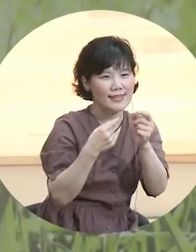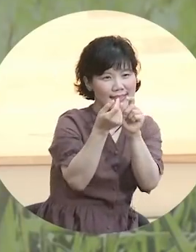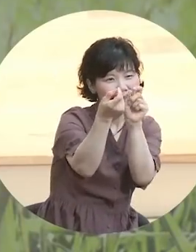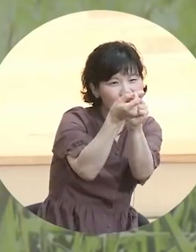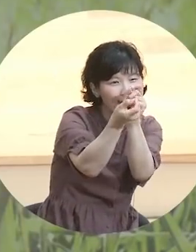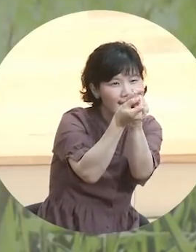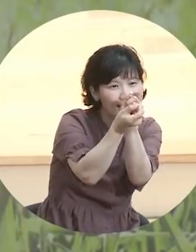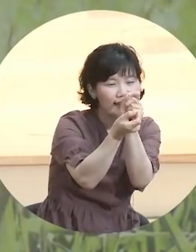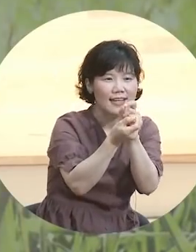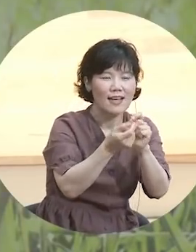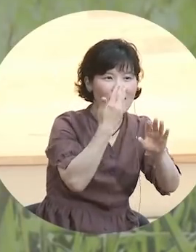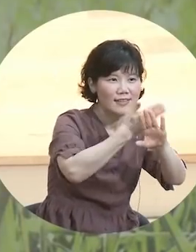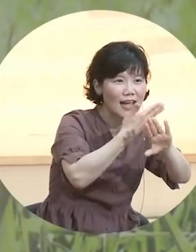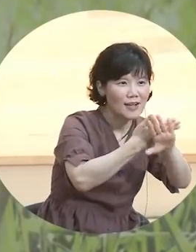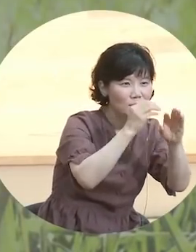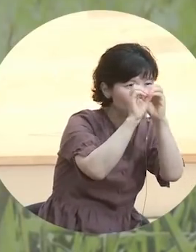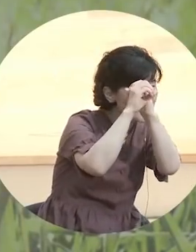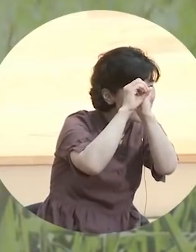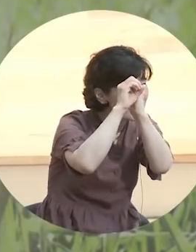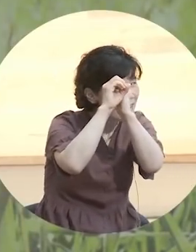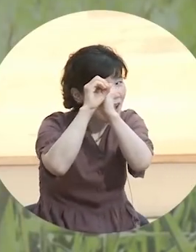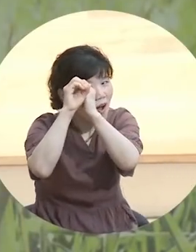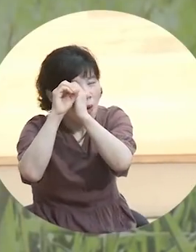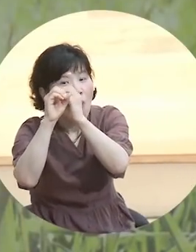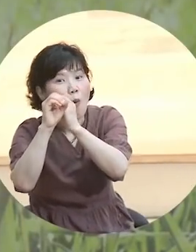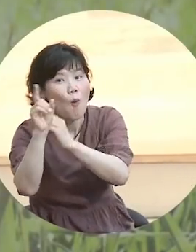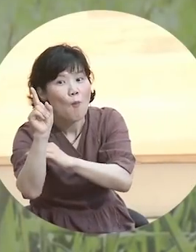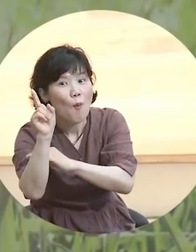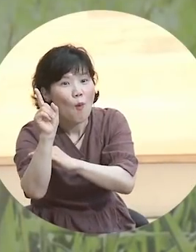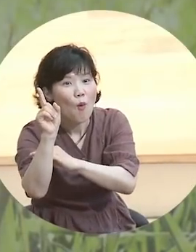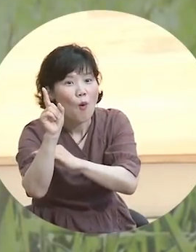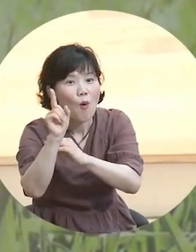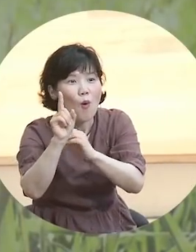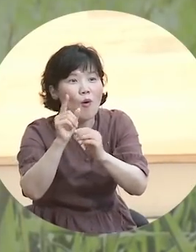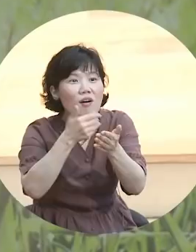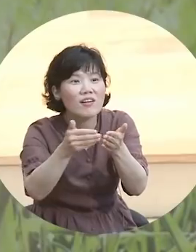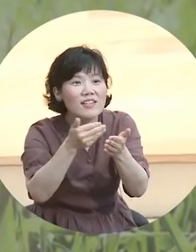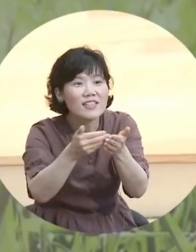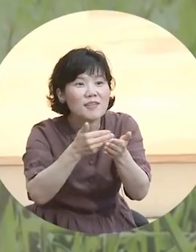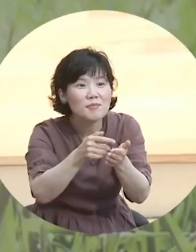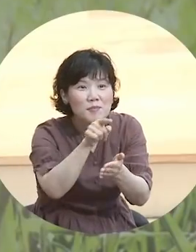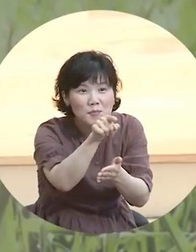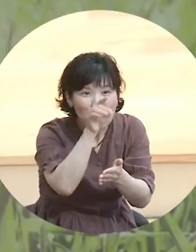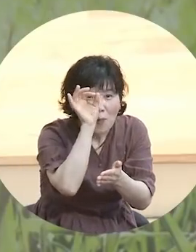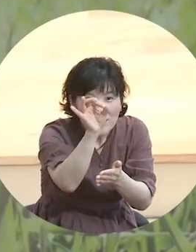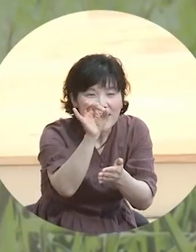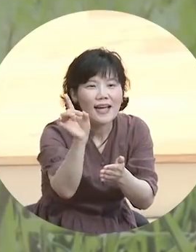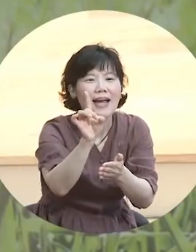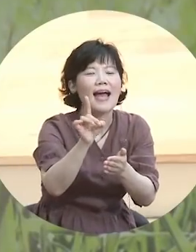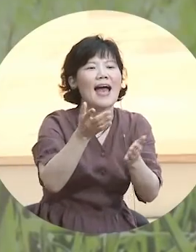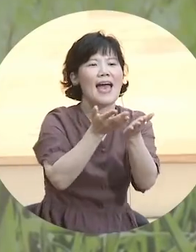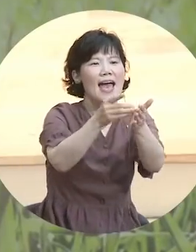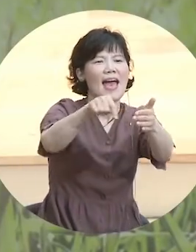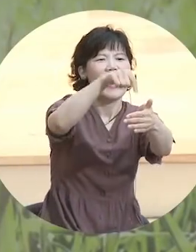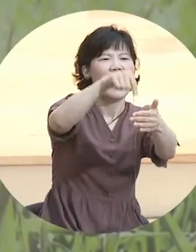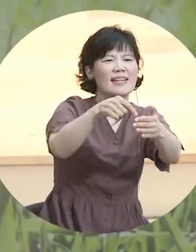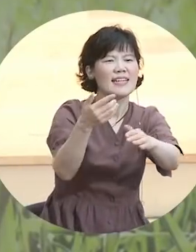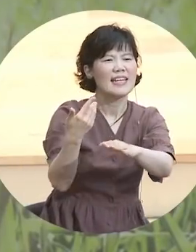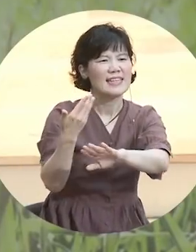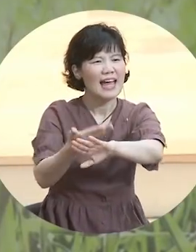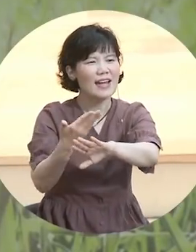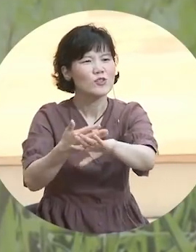자세히 다른 곳을 이렇게 보려고 딱 보는데, 아이고 이런 모습이 있네요. 누군가는요 해적선 안에 다른 동료를 위해